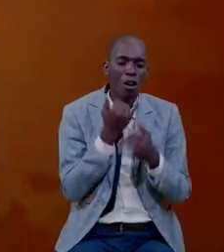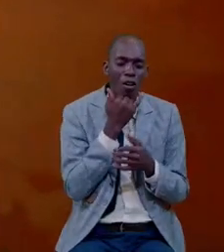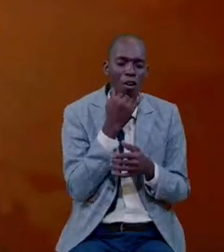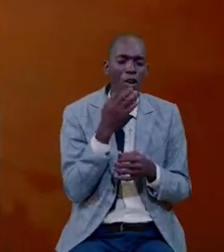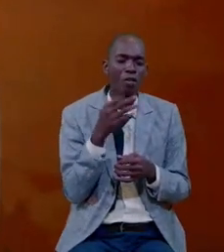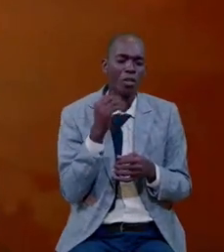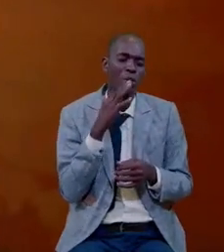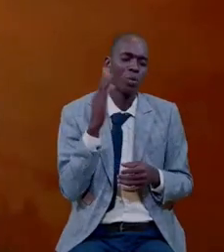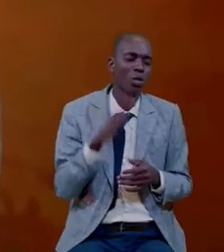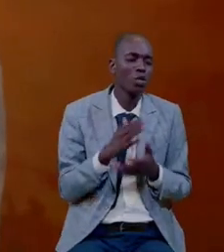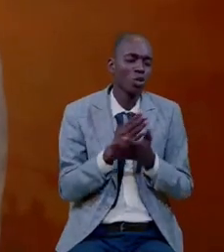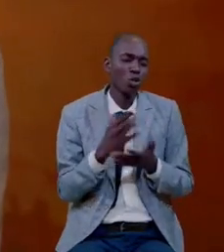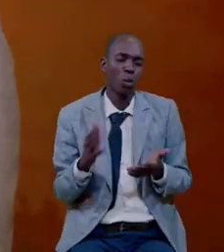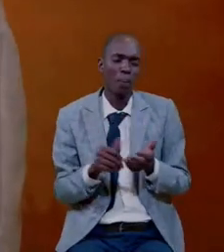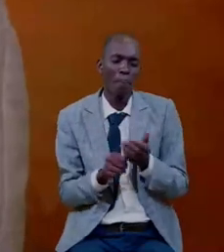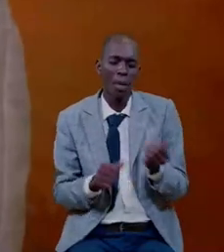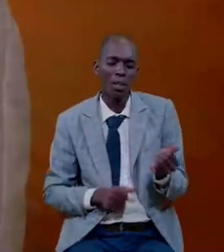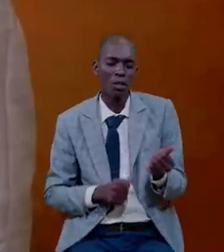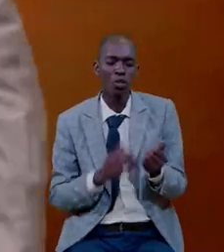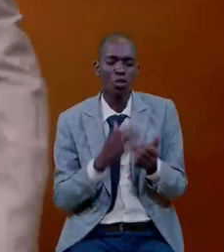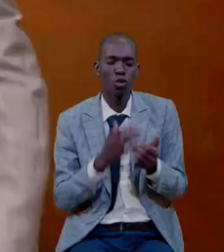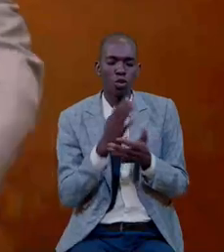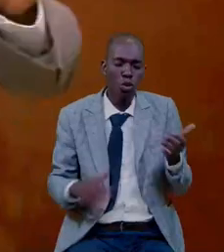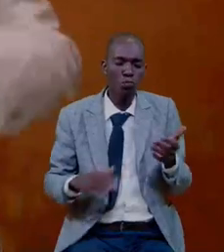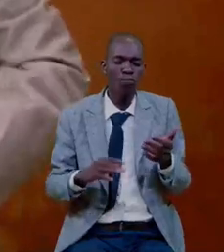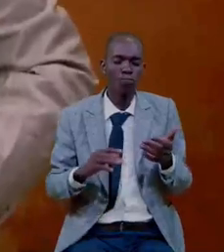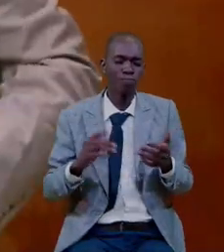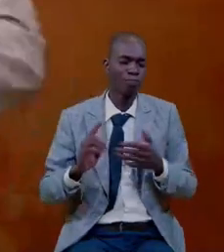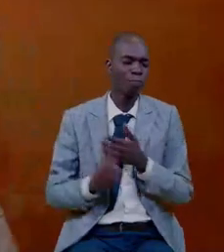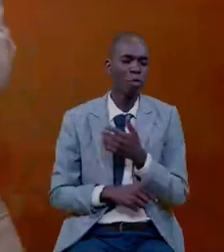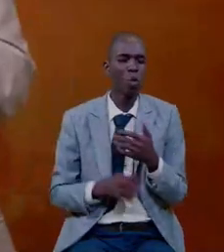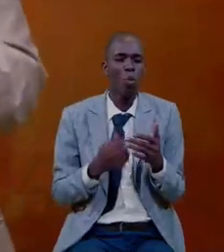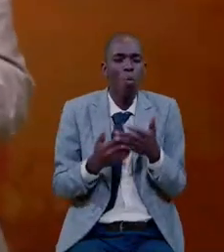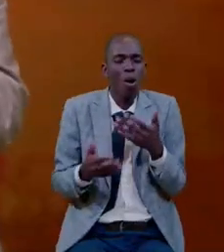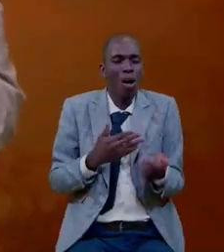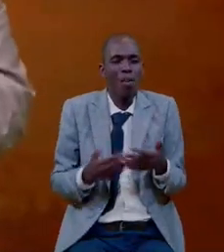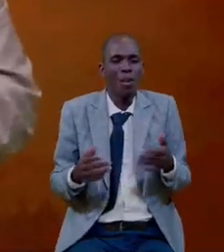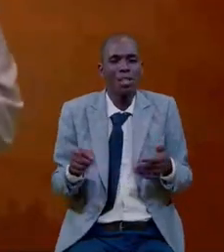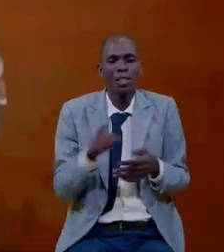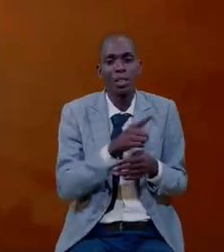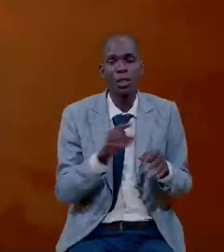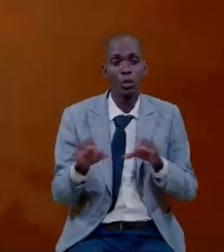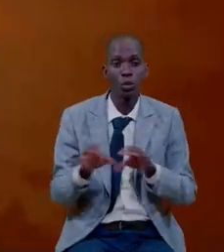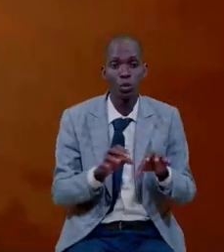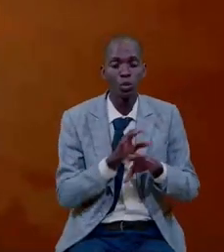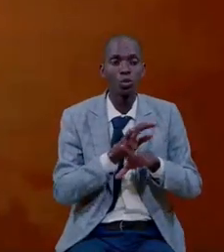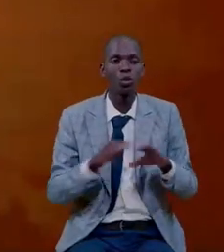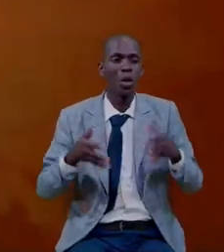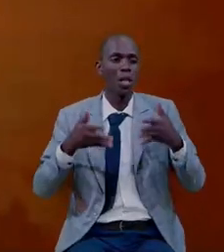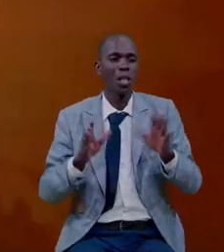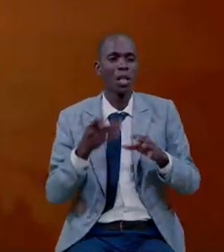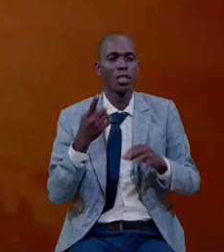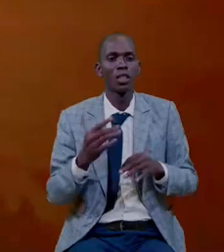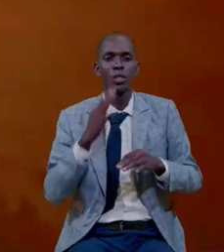certains ont rétrogradé. Certains se sont moqués. Certains ont ridiculisé. Qu'est-ce qu'ils ont fait? Alors,